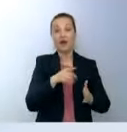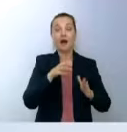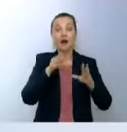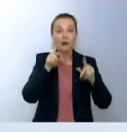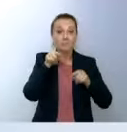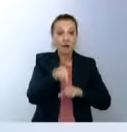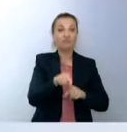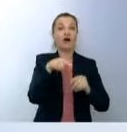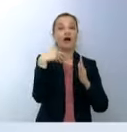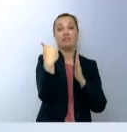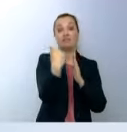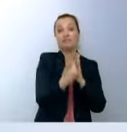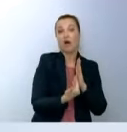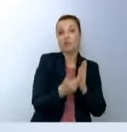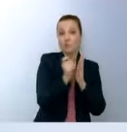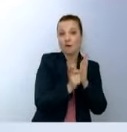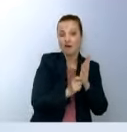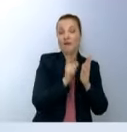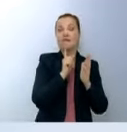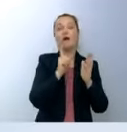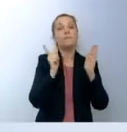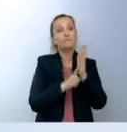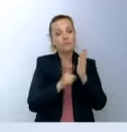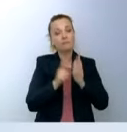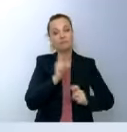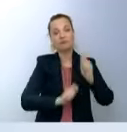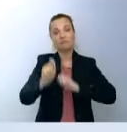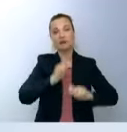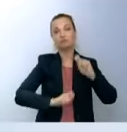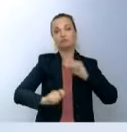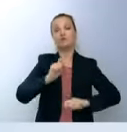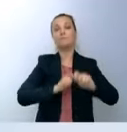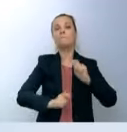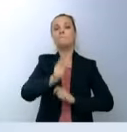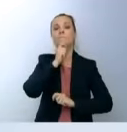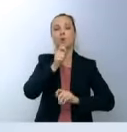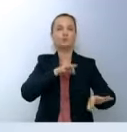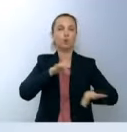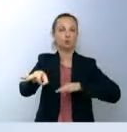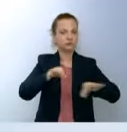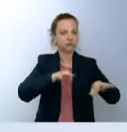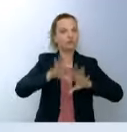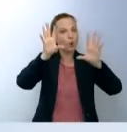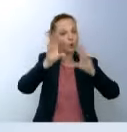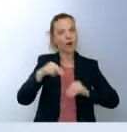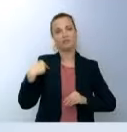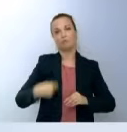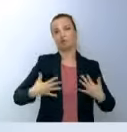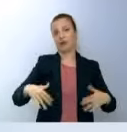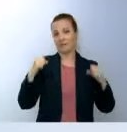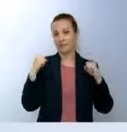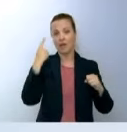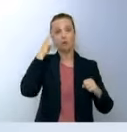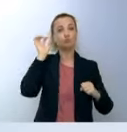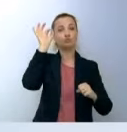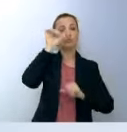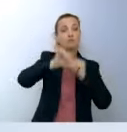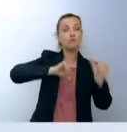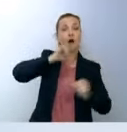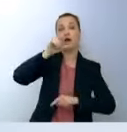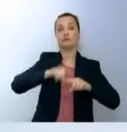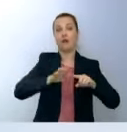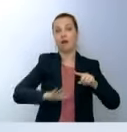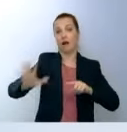δεδομένα να μπορούμε να χτίσουμε μία πολιτική δημόσιας υγείας η οποία θα αλλάξει πραγματικά την ελλάδα και αυτό είναι το